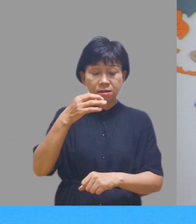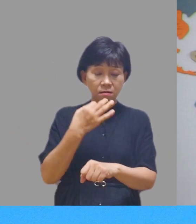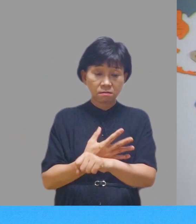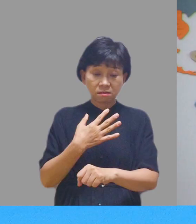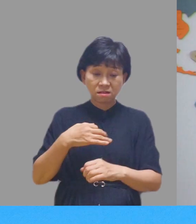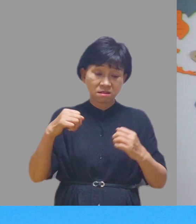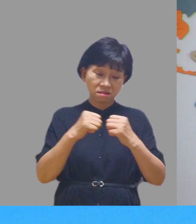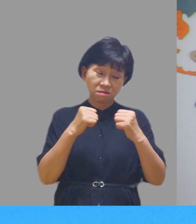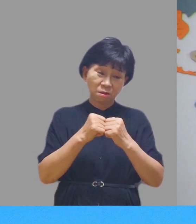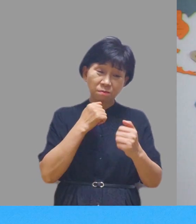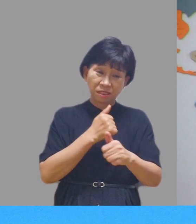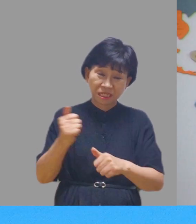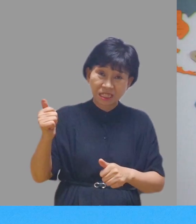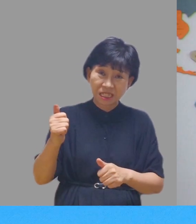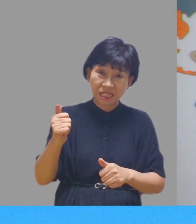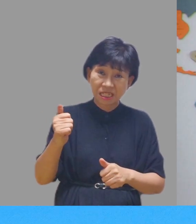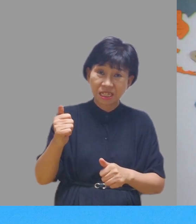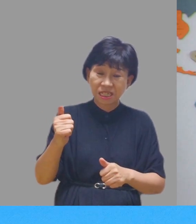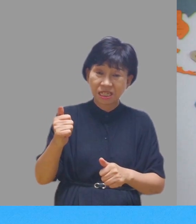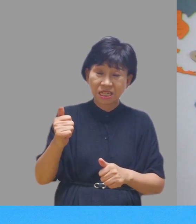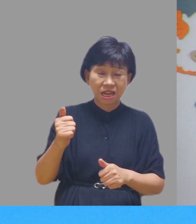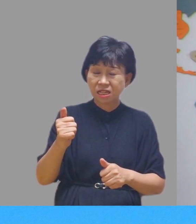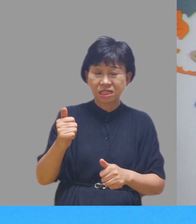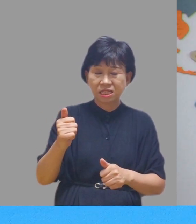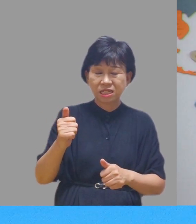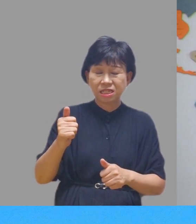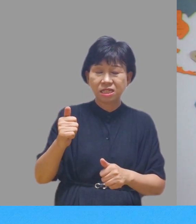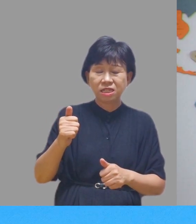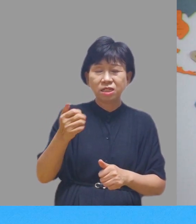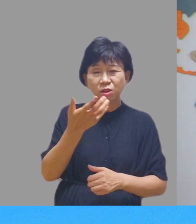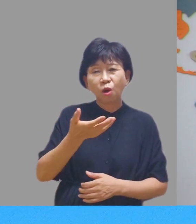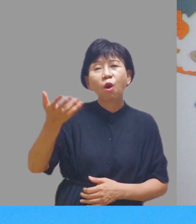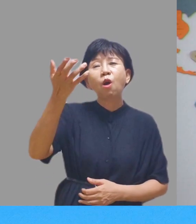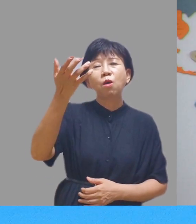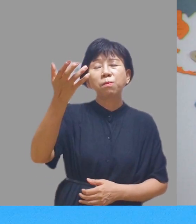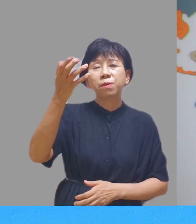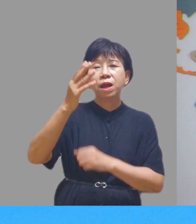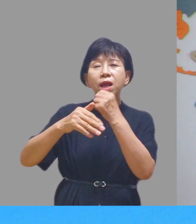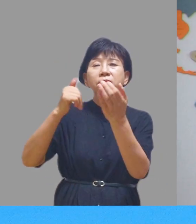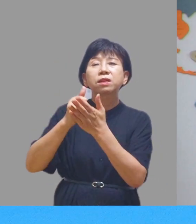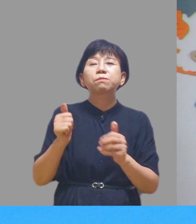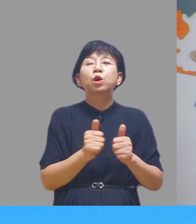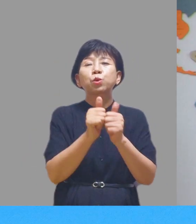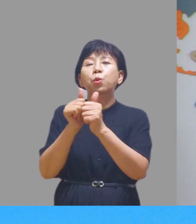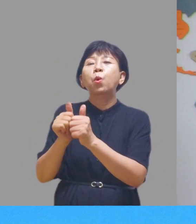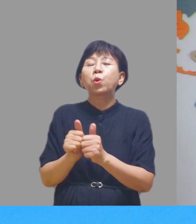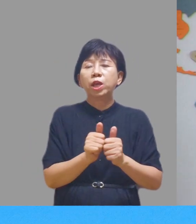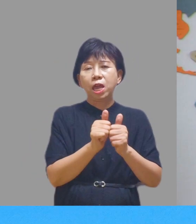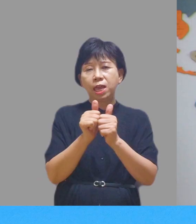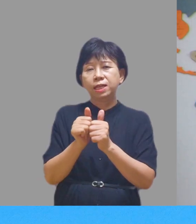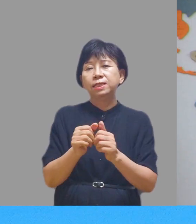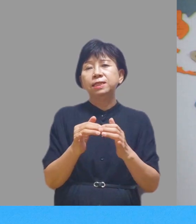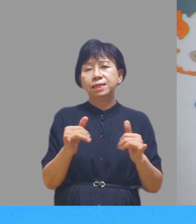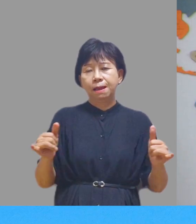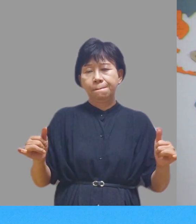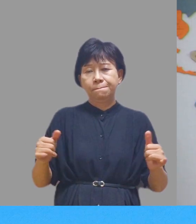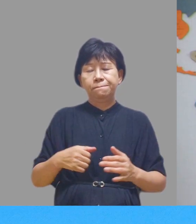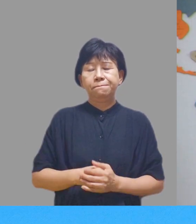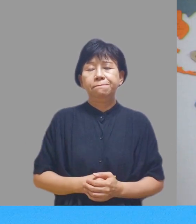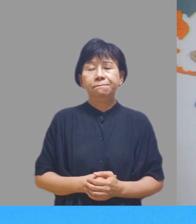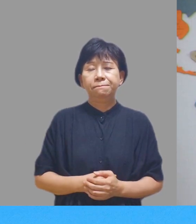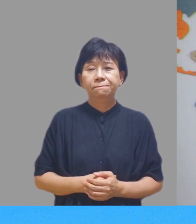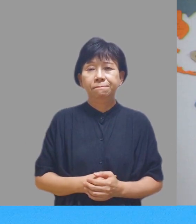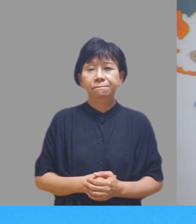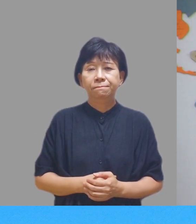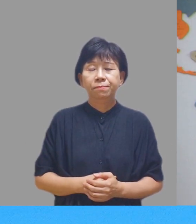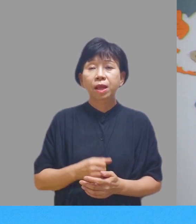넘어 하나님 자신을 깊이 알고 그분과 동행하는 삶입니다. 이제 사도 요한은요, 우리를